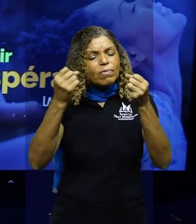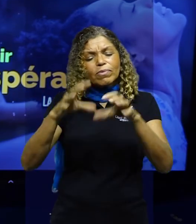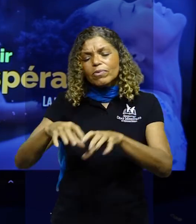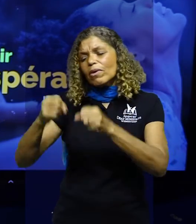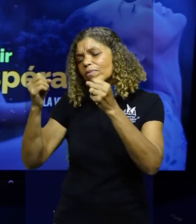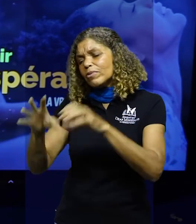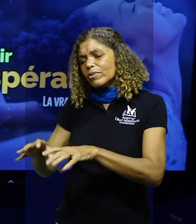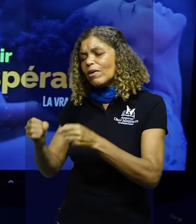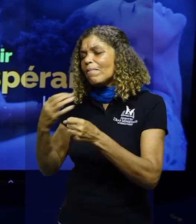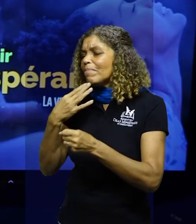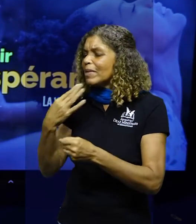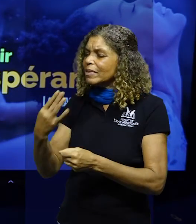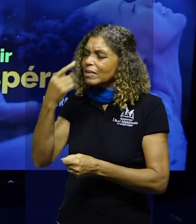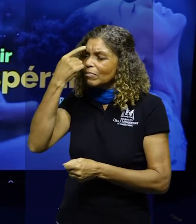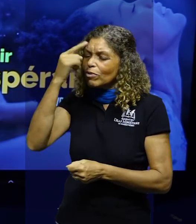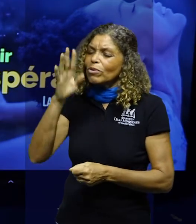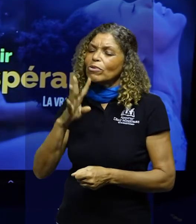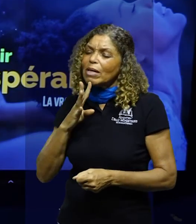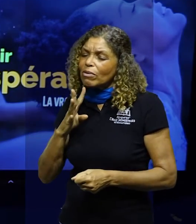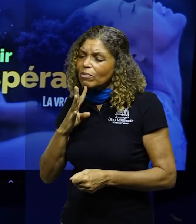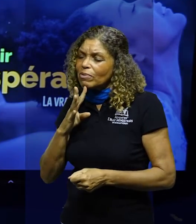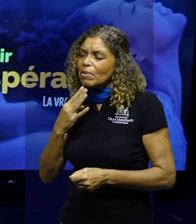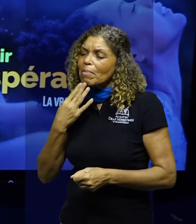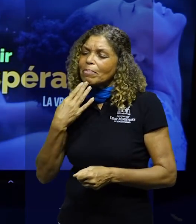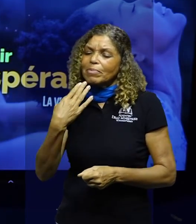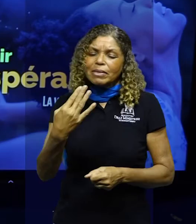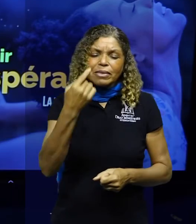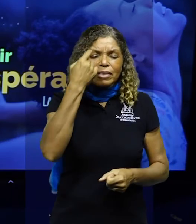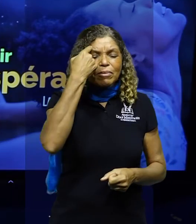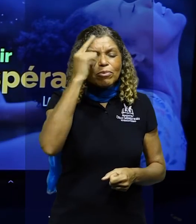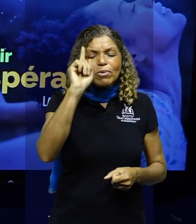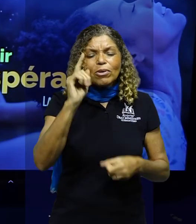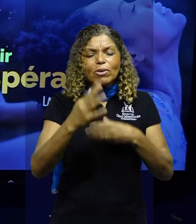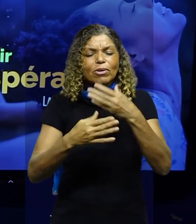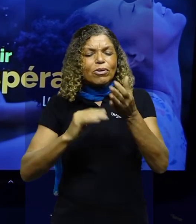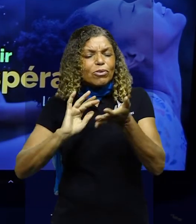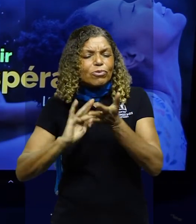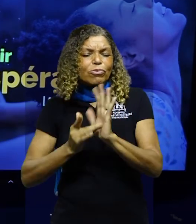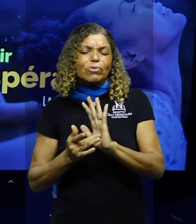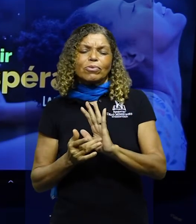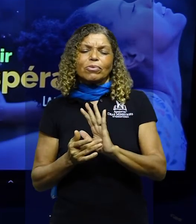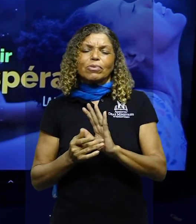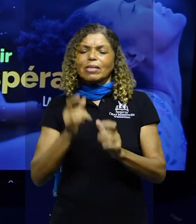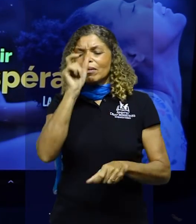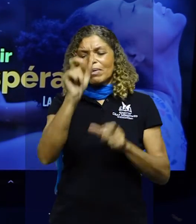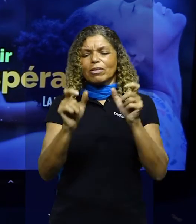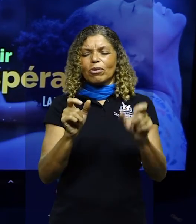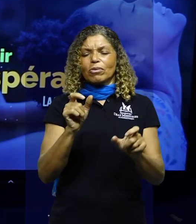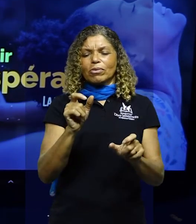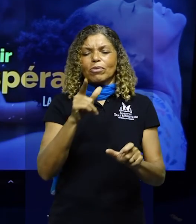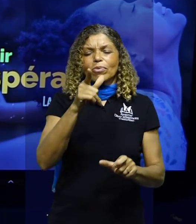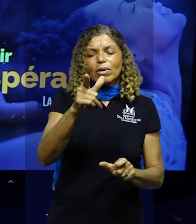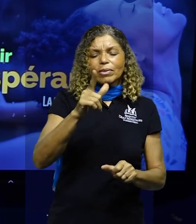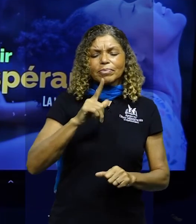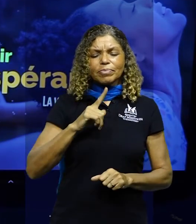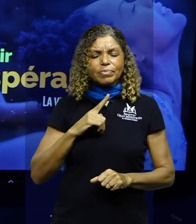de l'avoir manifestée pour Salomon. Merci de manifester ta grâce, ton pardon et ta miséricorde pour chacun de nous aujourd'hui